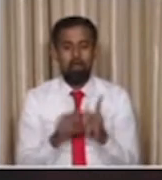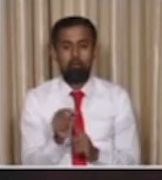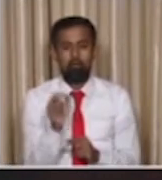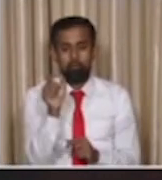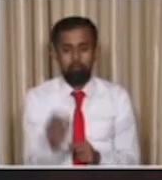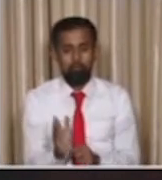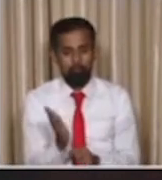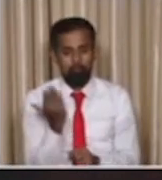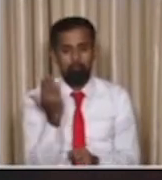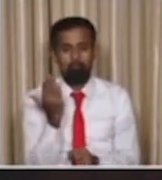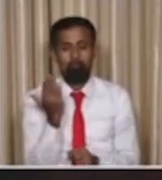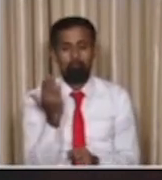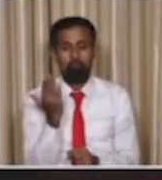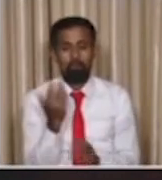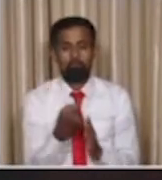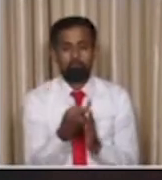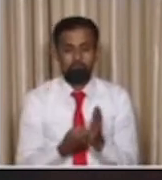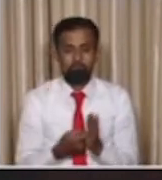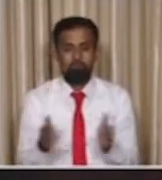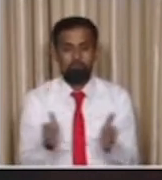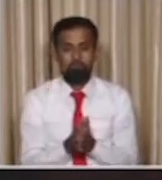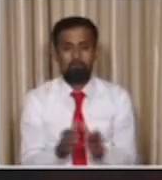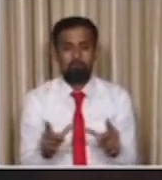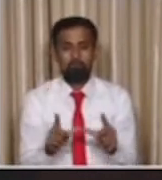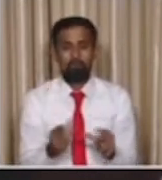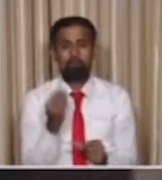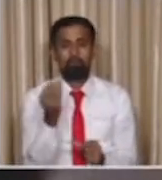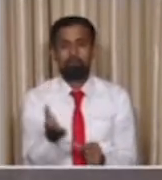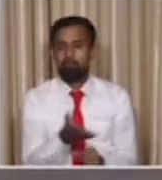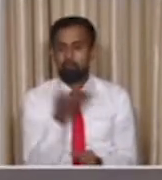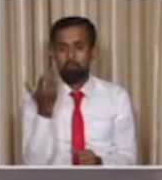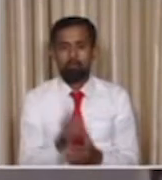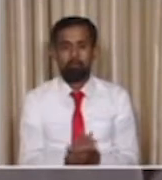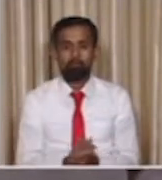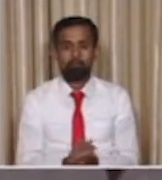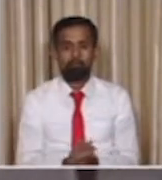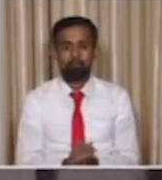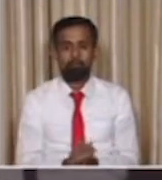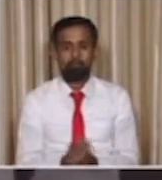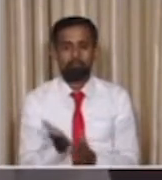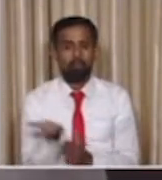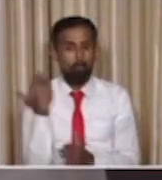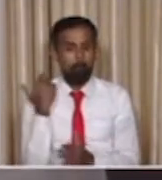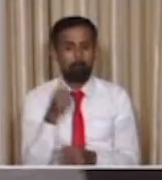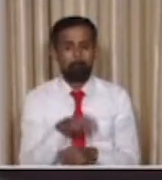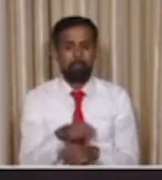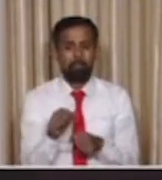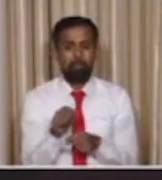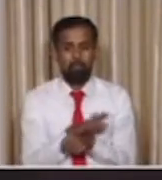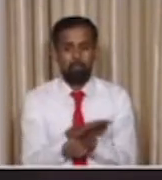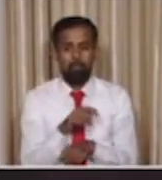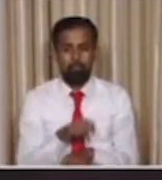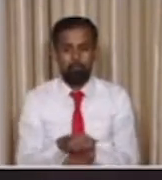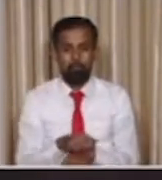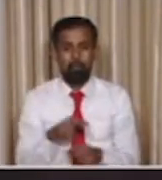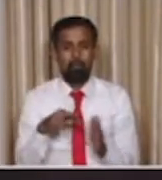විසින් කරලා නිර්දේශයක් මත එවැනි අවස්ථාවක් ප්‍රදාන කරන ලැබිය හැකිය කියලා. එතකොට පහුගිය කාලේ කොවිඩ් වසංගත වෙලා